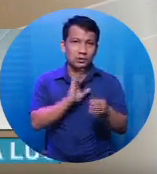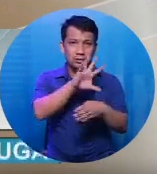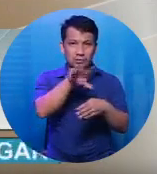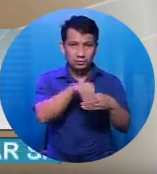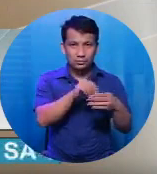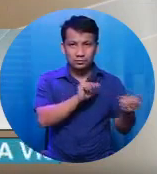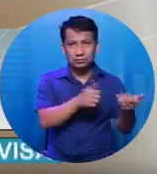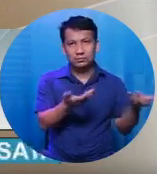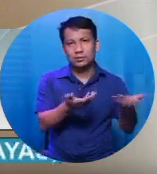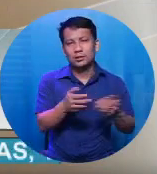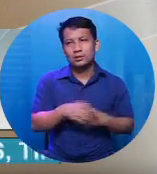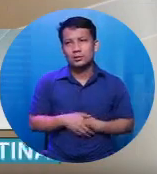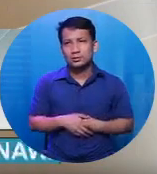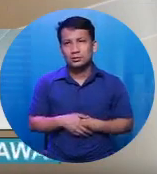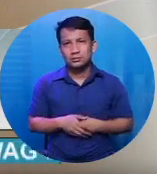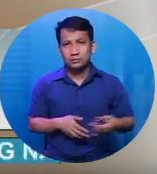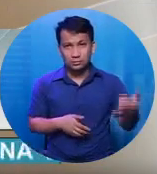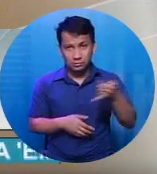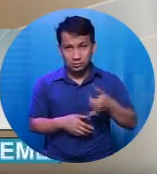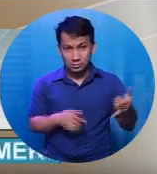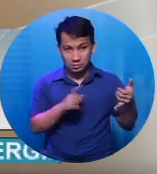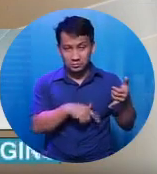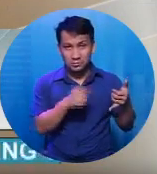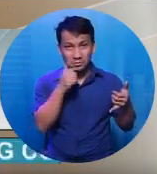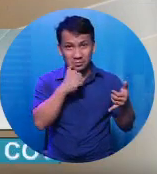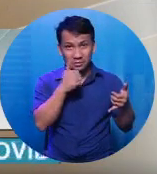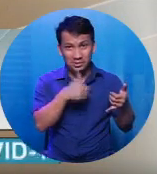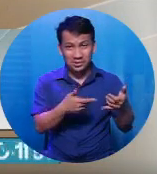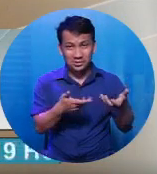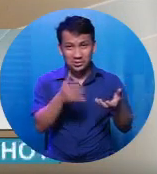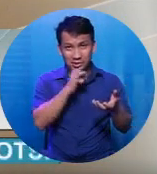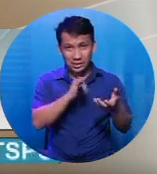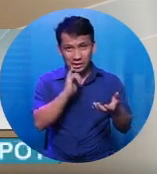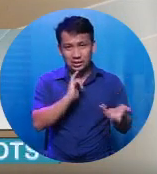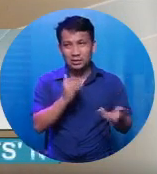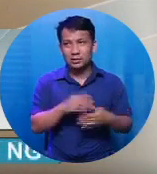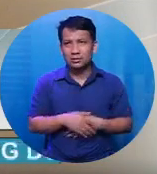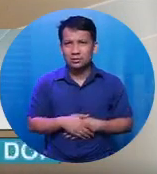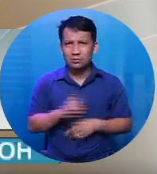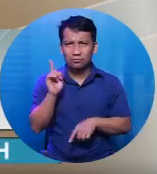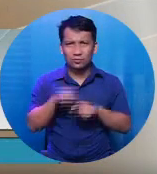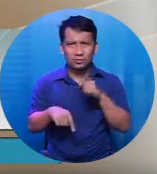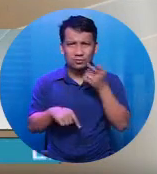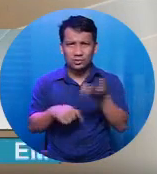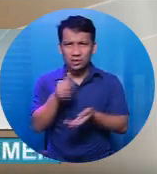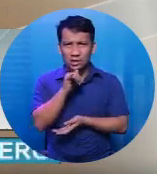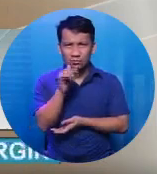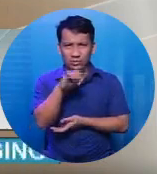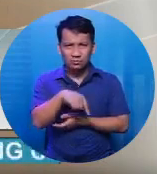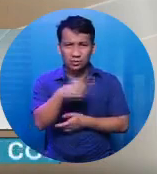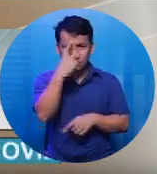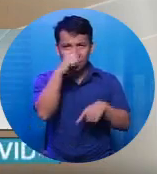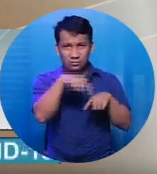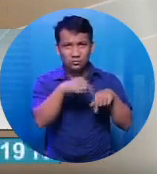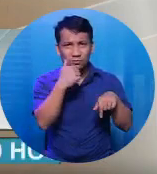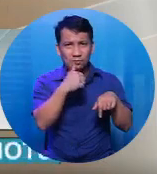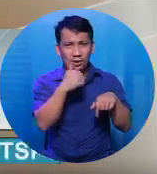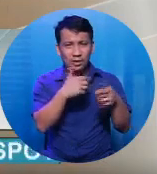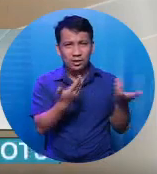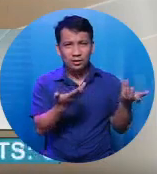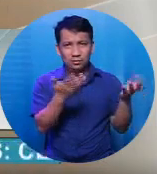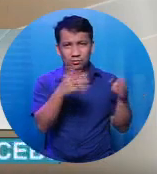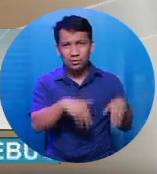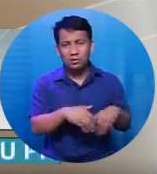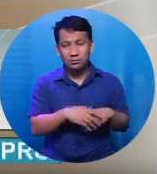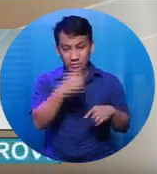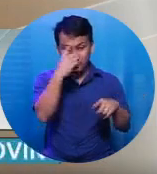lang po, ganun. So, naging kainuman mo yung border mo na babae? Opo, sir. Ba't ka may pag-inuman sa border mo?